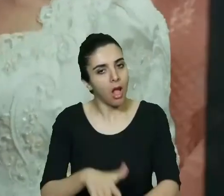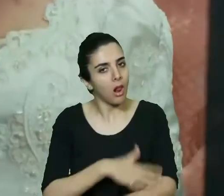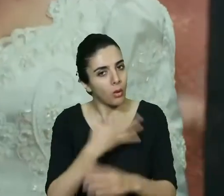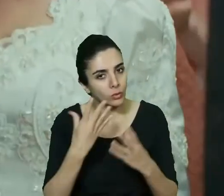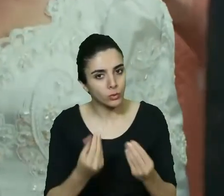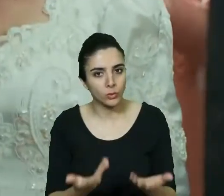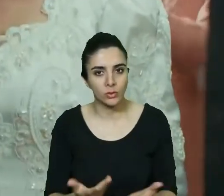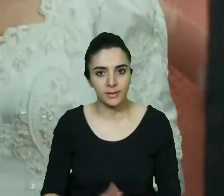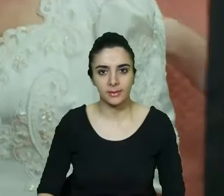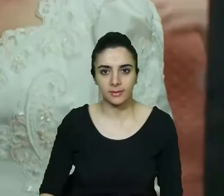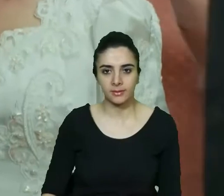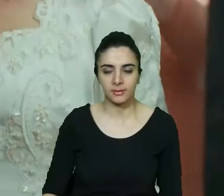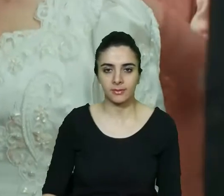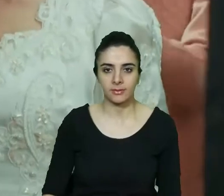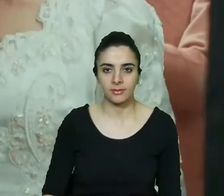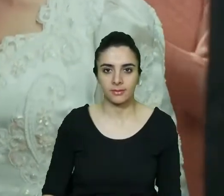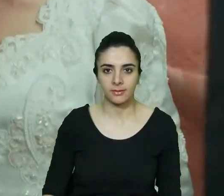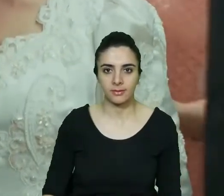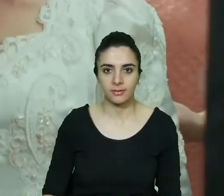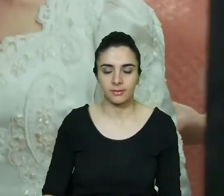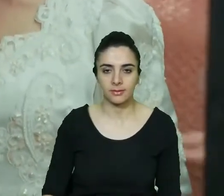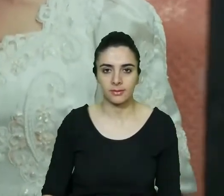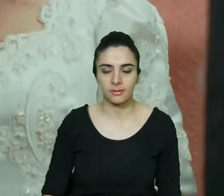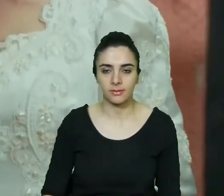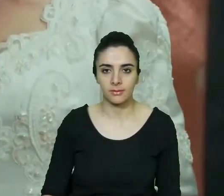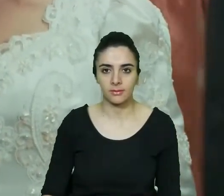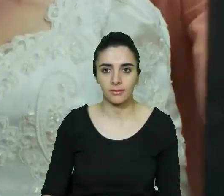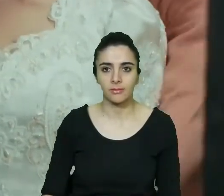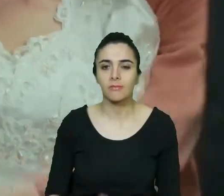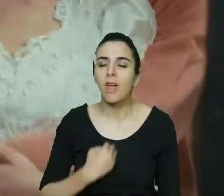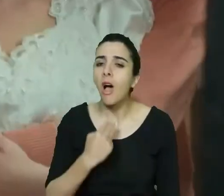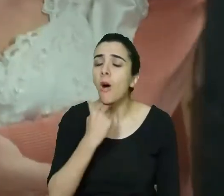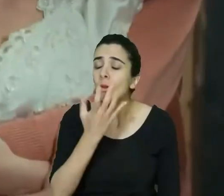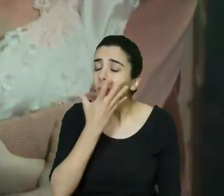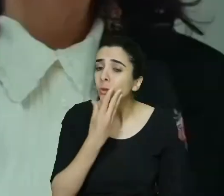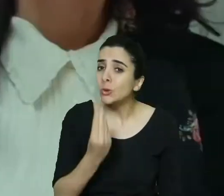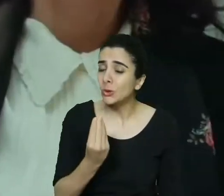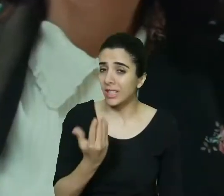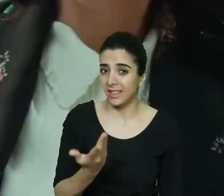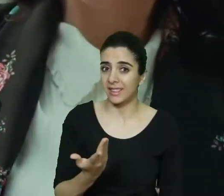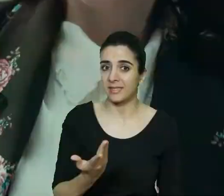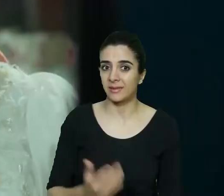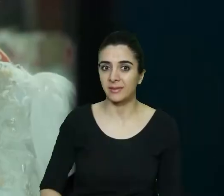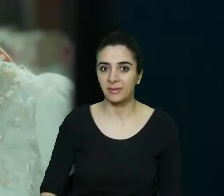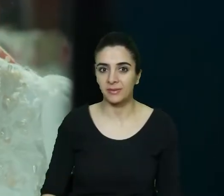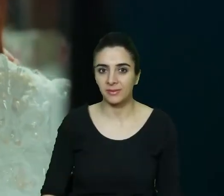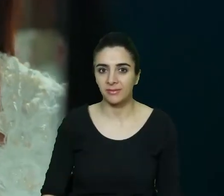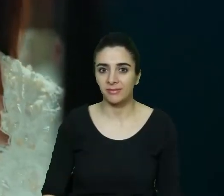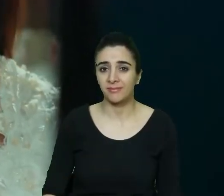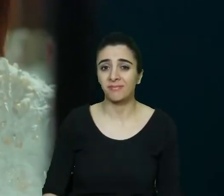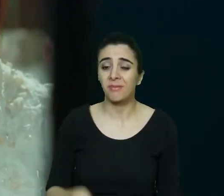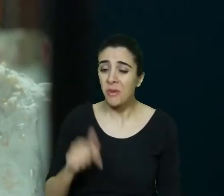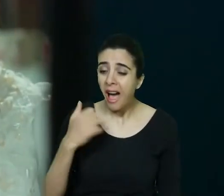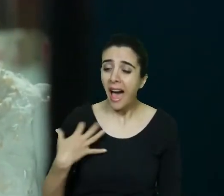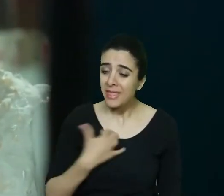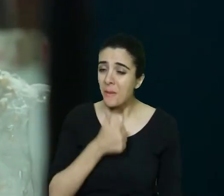Aynadan görüntüleri arkasında saçlarını düzeltirken Zehra'ya baktı. Benim ablam çok güzel oldu. Candan sarıldılar birbirlerine. Keşke bugün